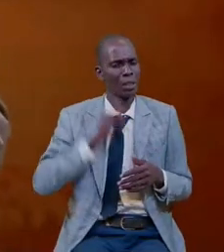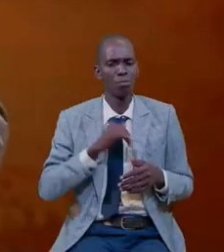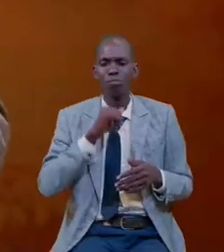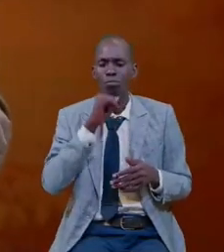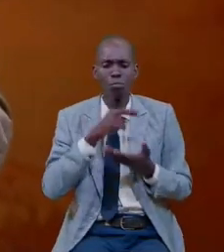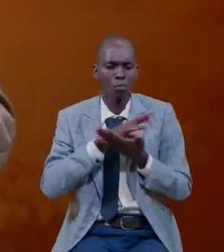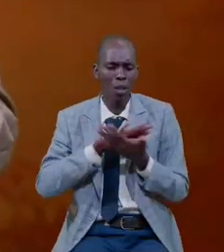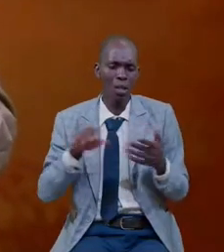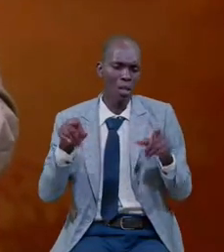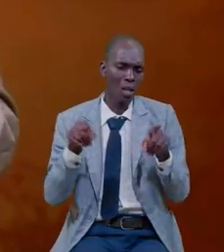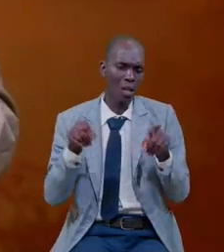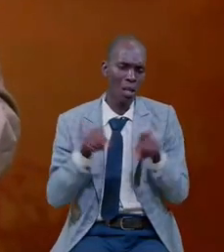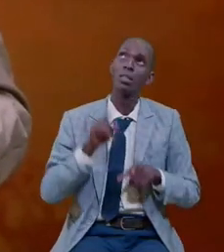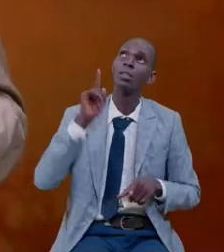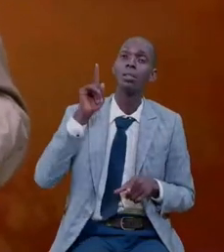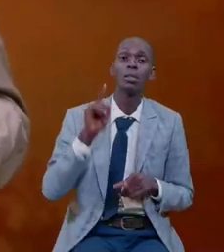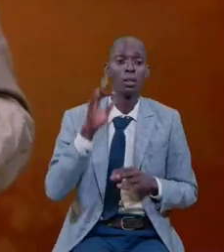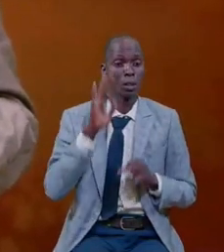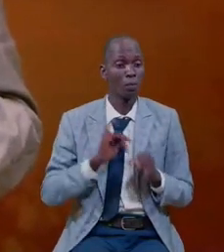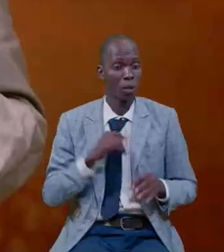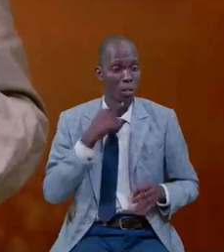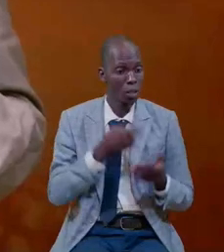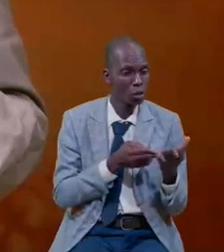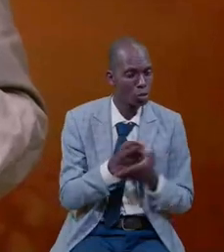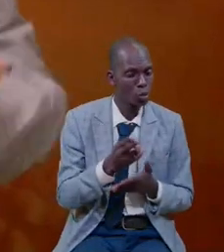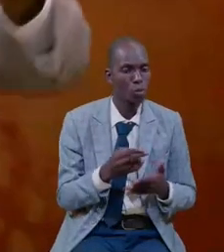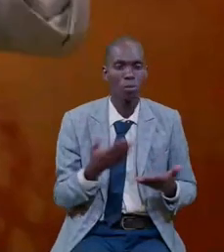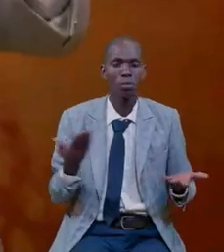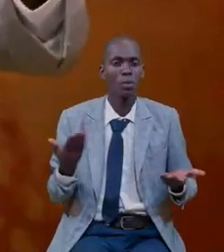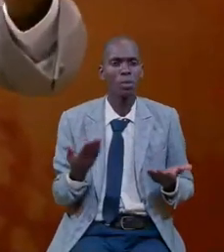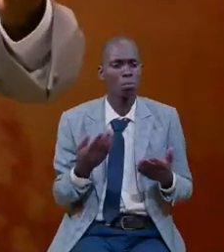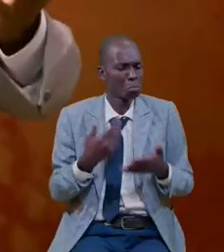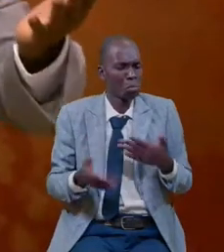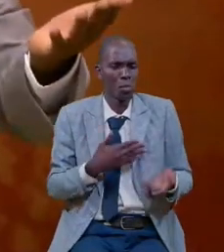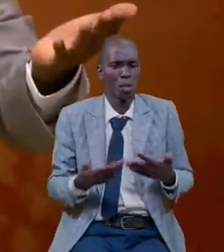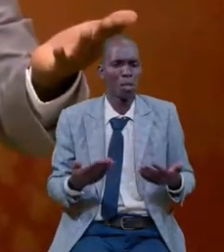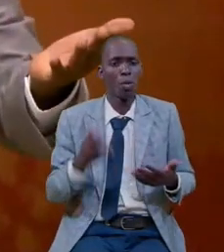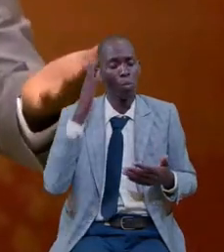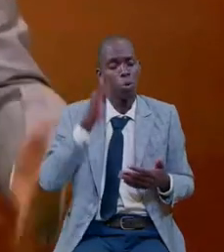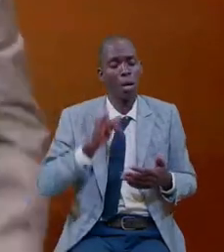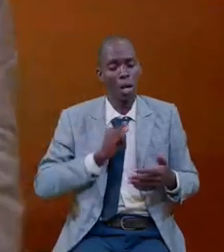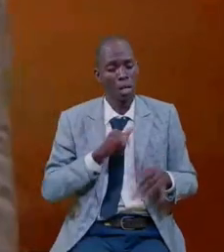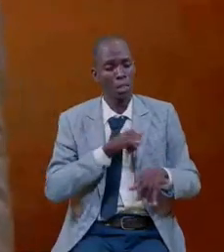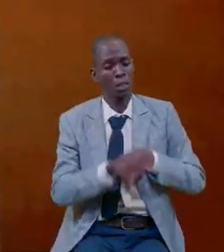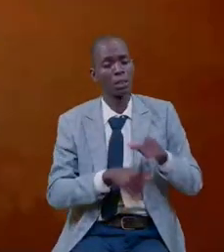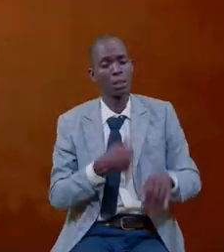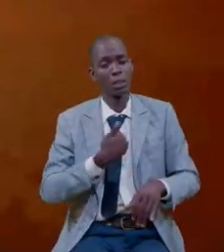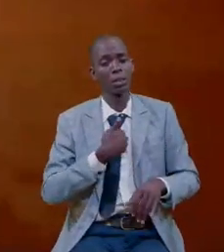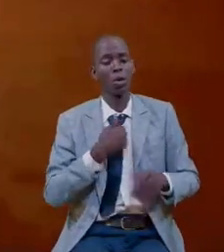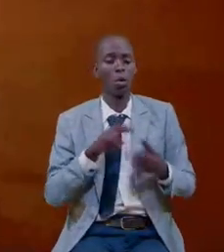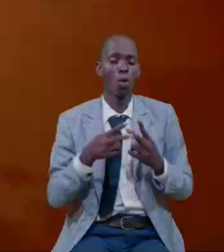je leur dis la vérité. Et après tout, est-ce que je vais me séduire et les séduire et devenir un